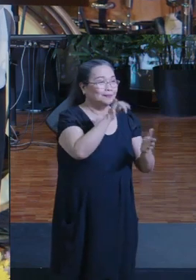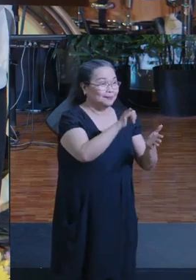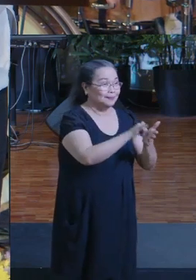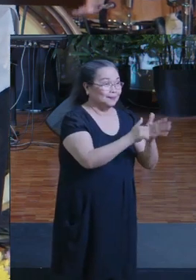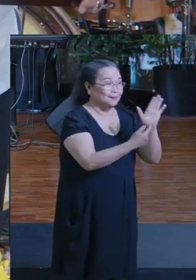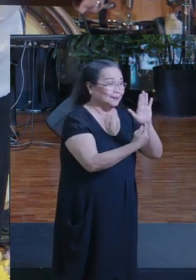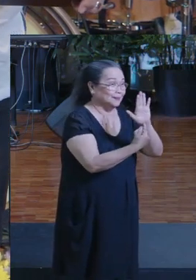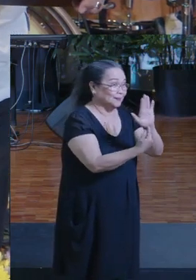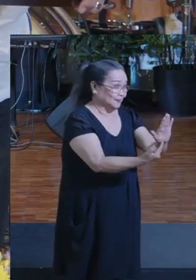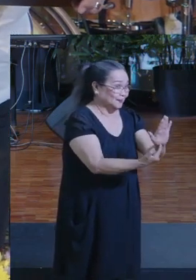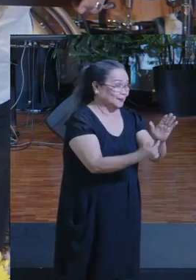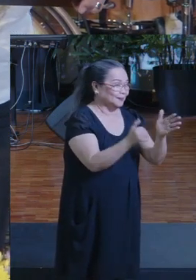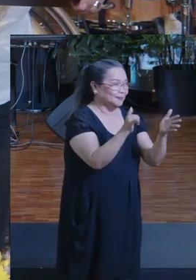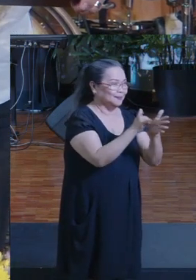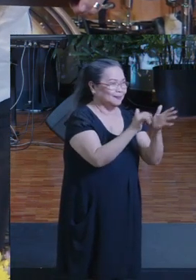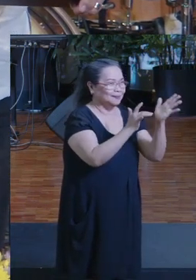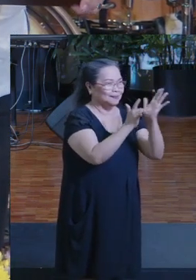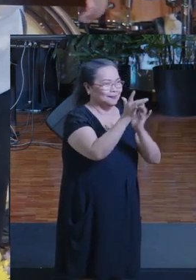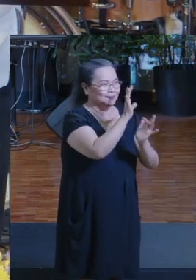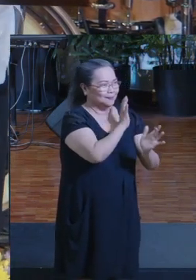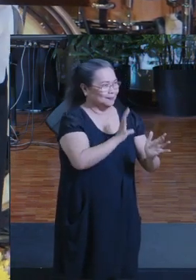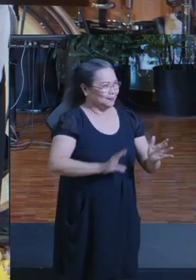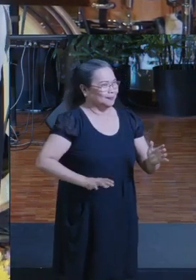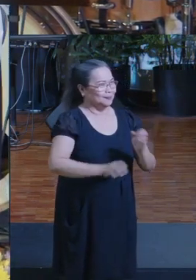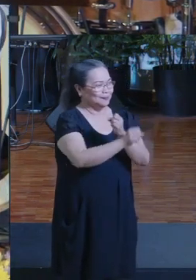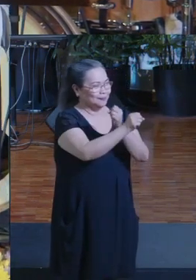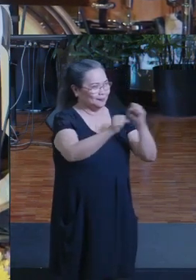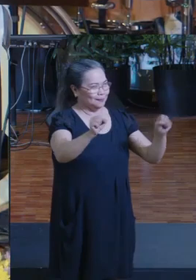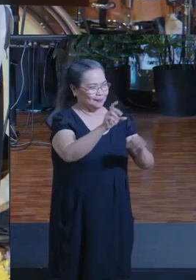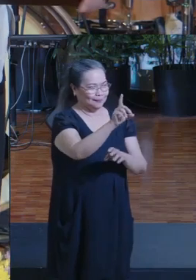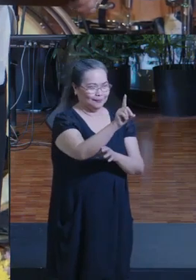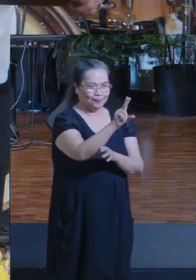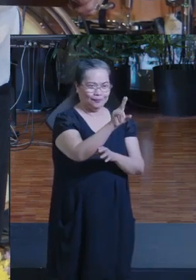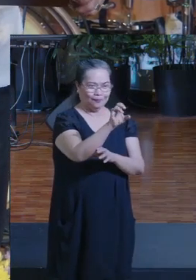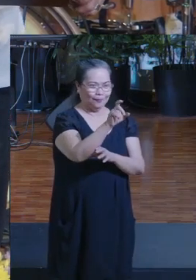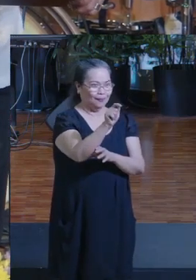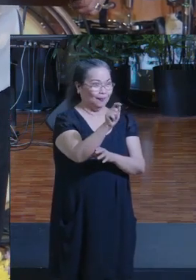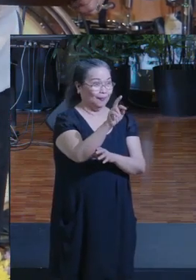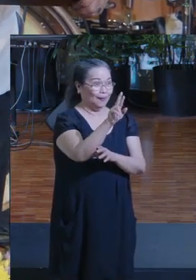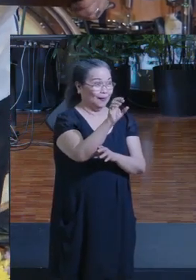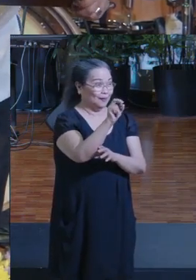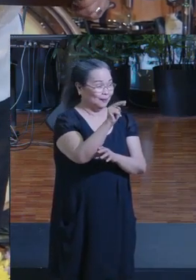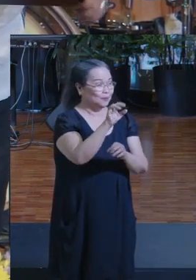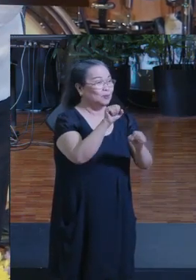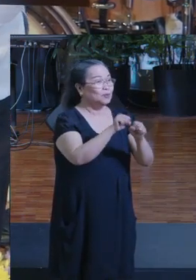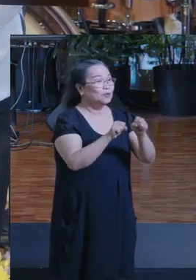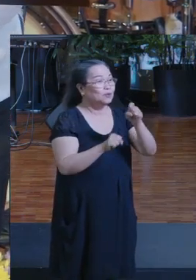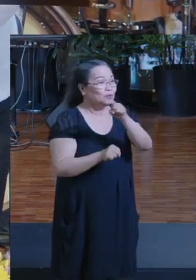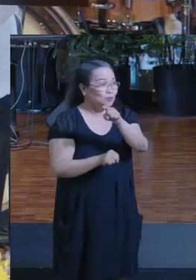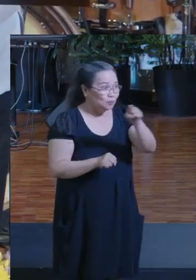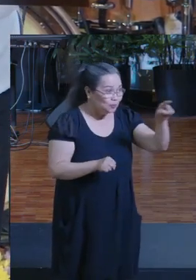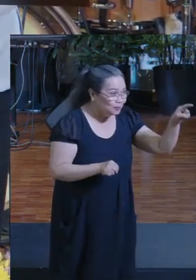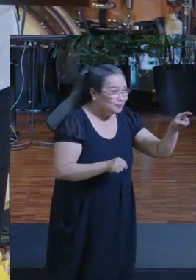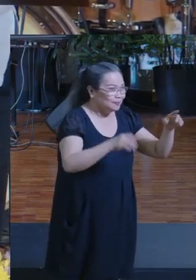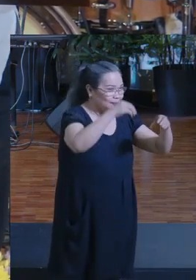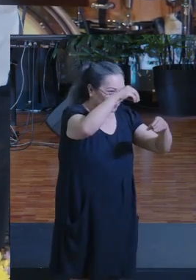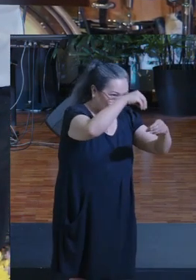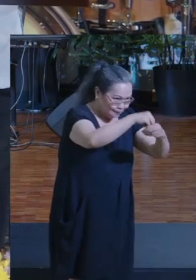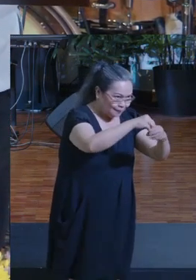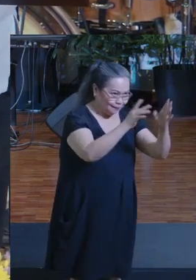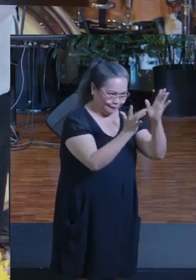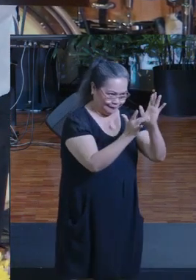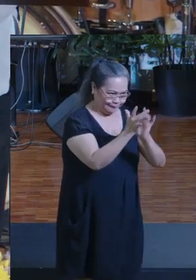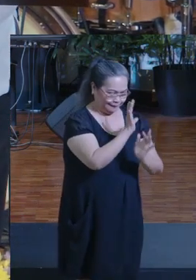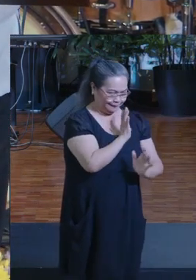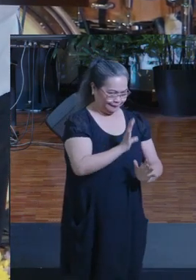isang quotation mula sa Deuteronomy 21:23. So that in Christ Jesus the blessings